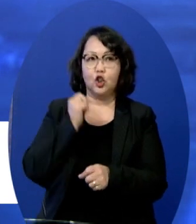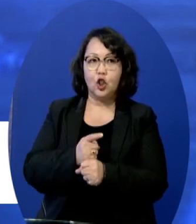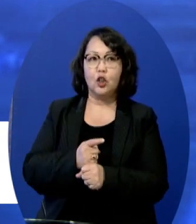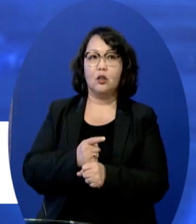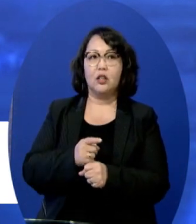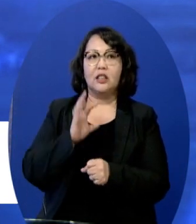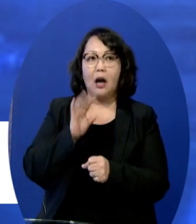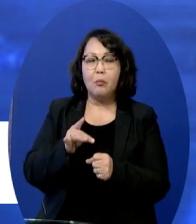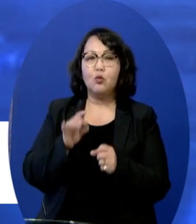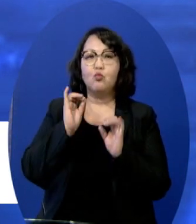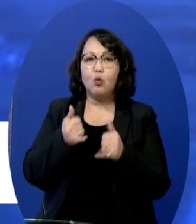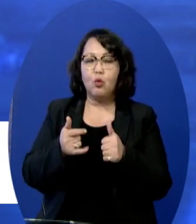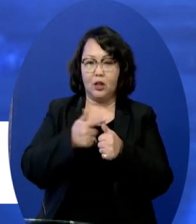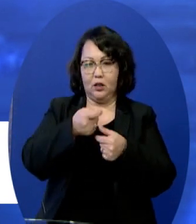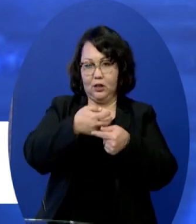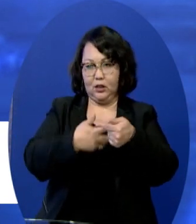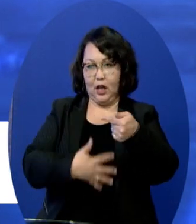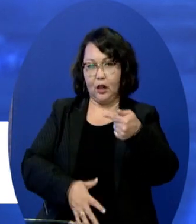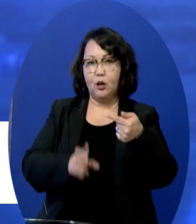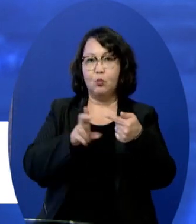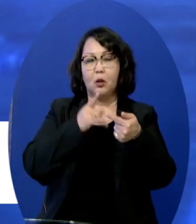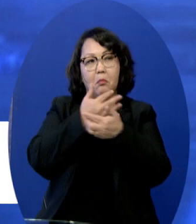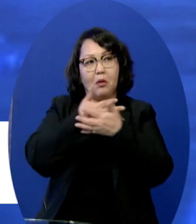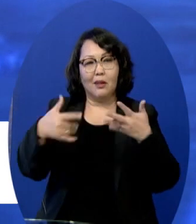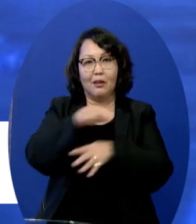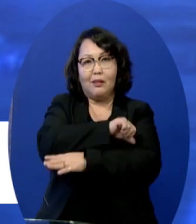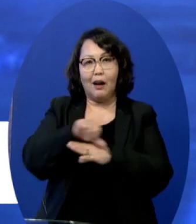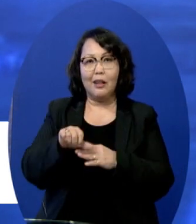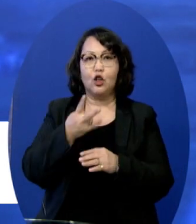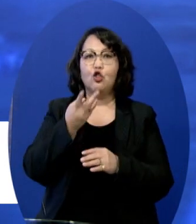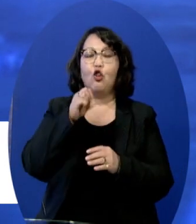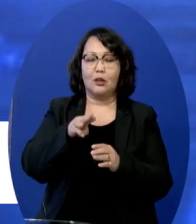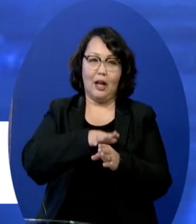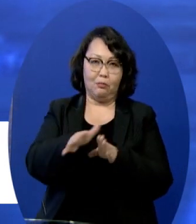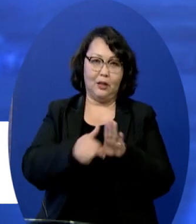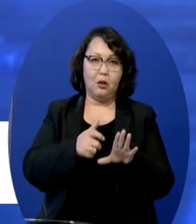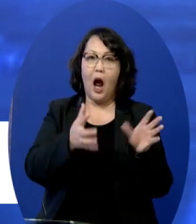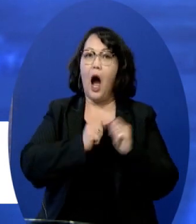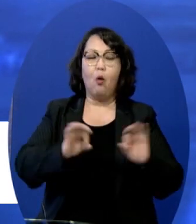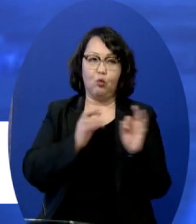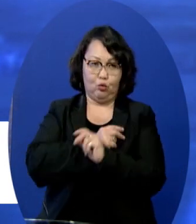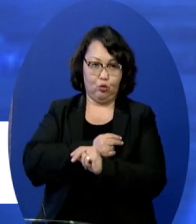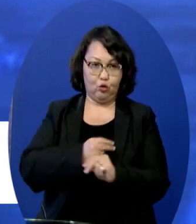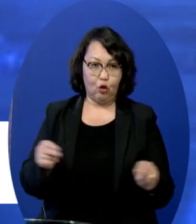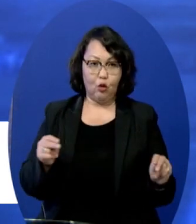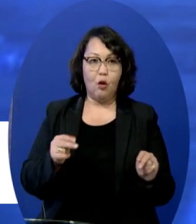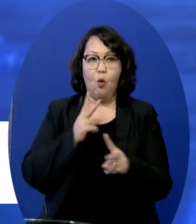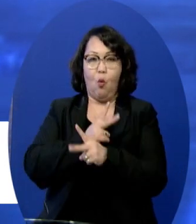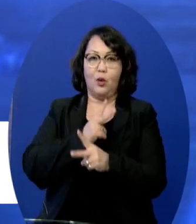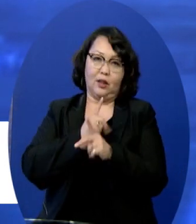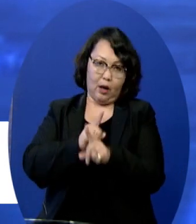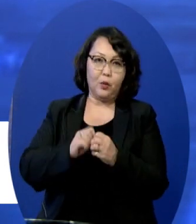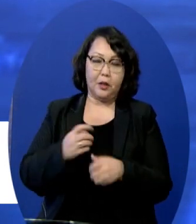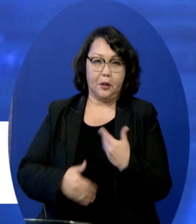бүтээгдэхүүнүүдийн нэр одоо жагсаалтыг баталсан байгаа. За ингэхээр энэ гайл болон нэмэгц зүртгийн албан татвараас чөлөөлөх энэ хууль маань одоо хэрэгжээд